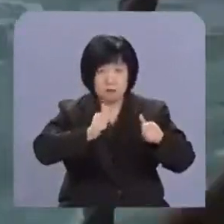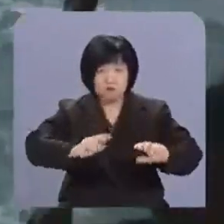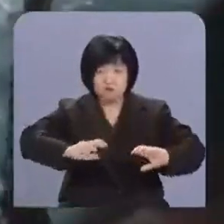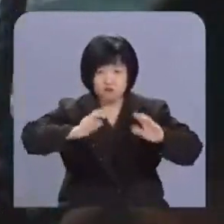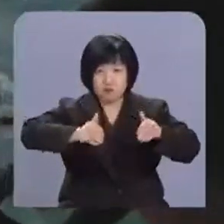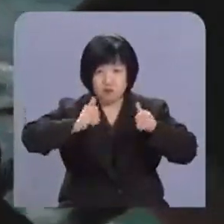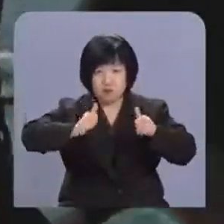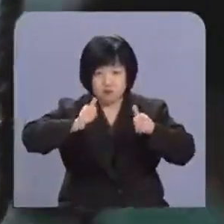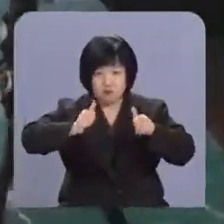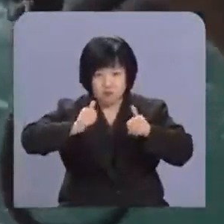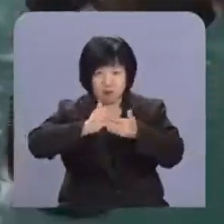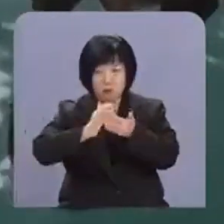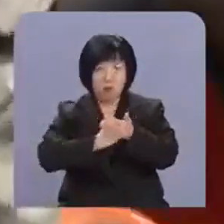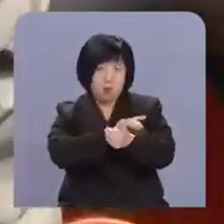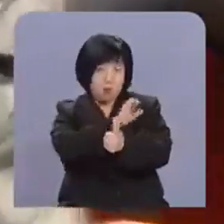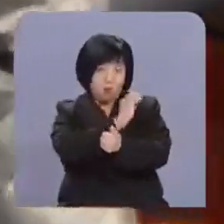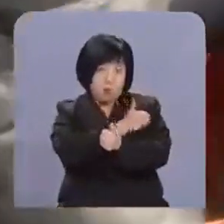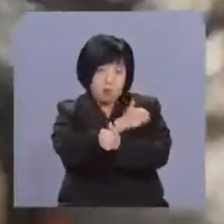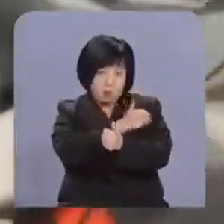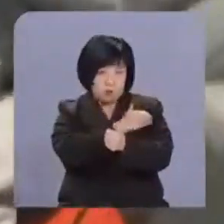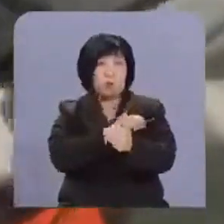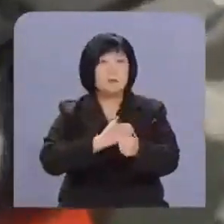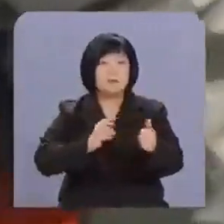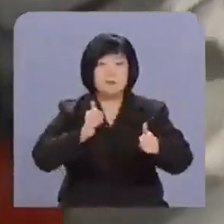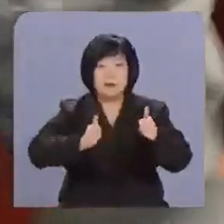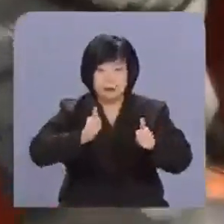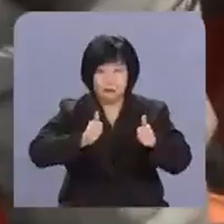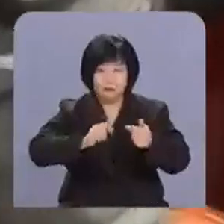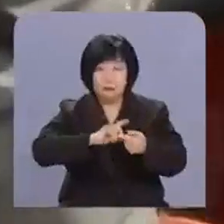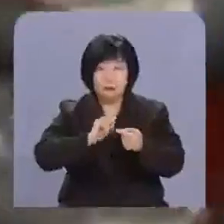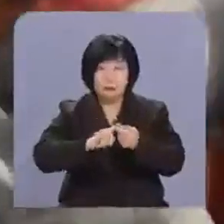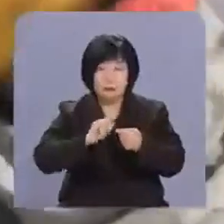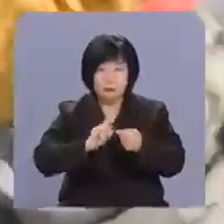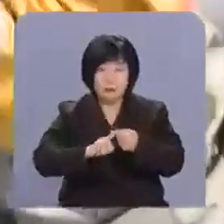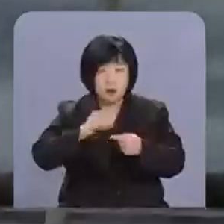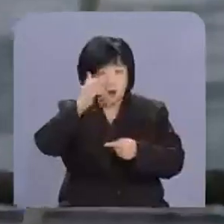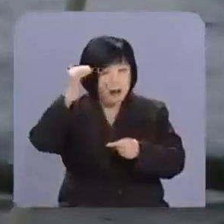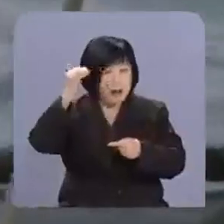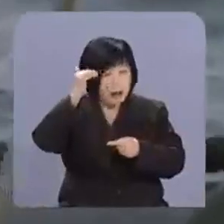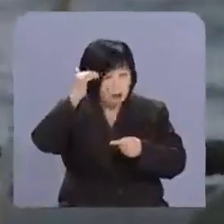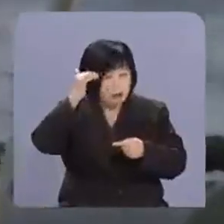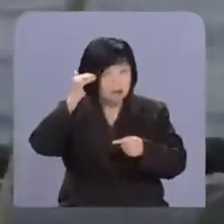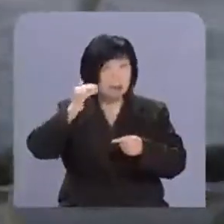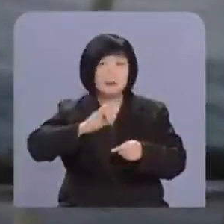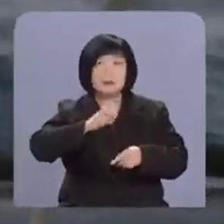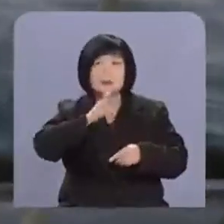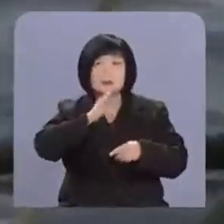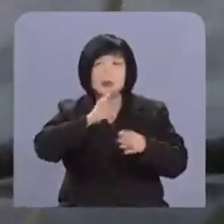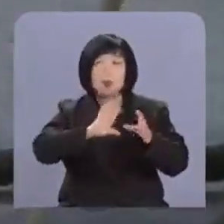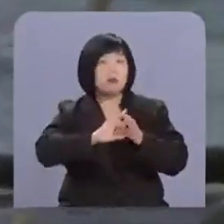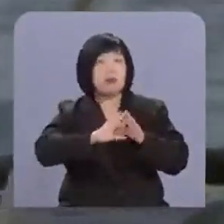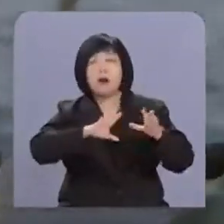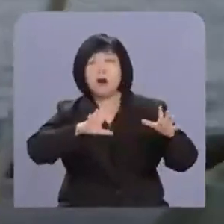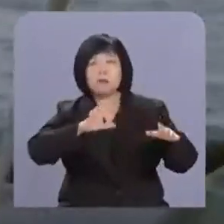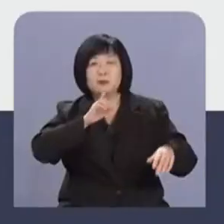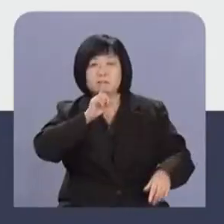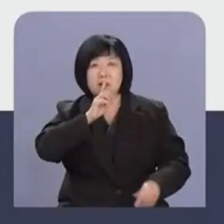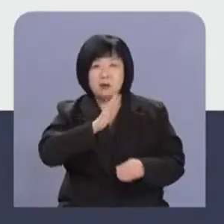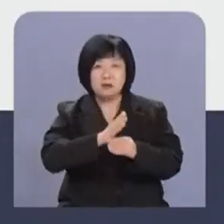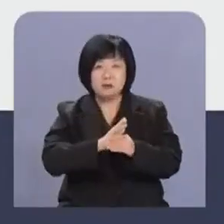국제재판 관할권 다툼. 일본 도쿄전력 측은 이 사건이 대한민국과 실질적 관련이 없다고